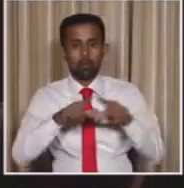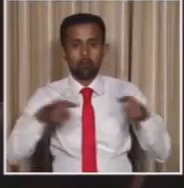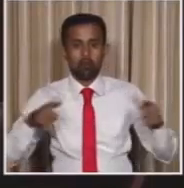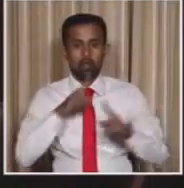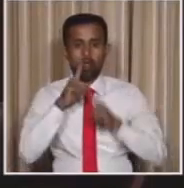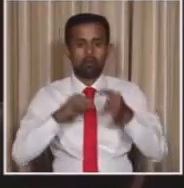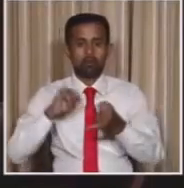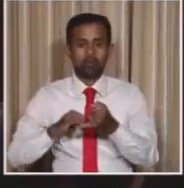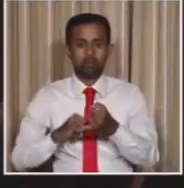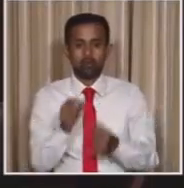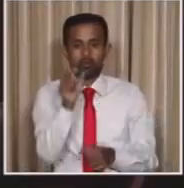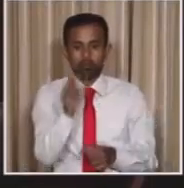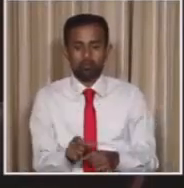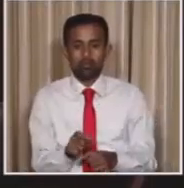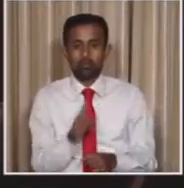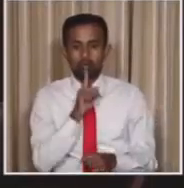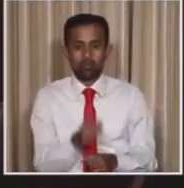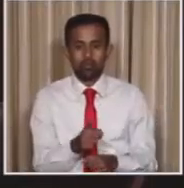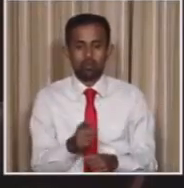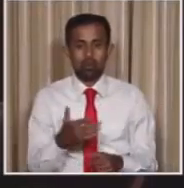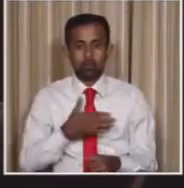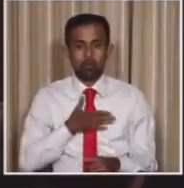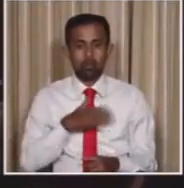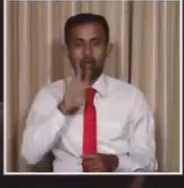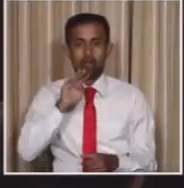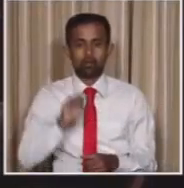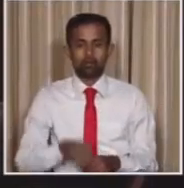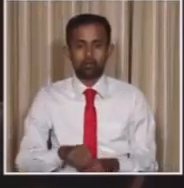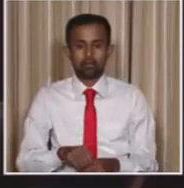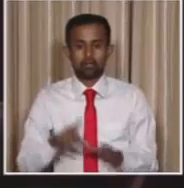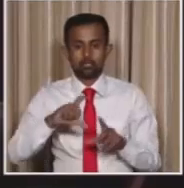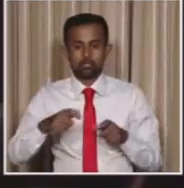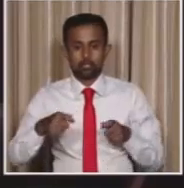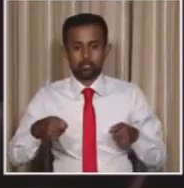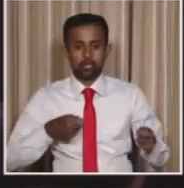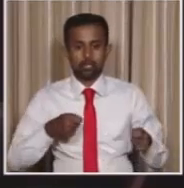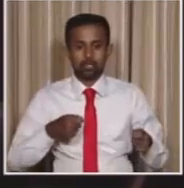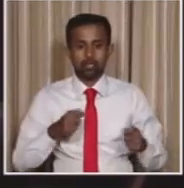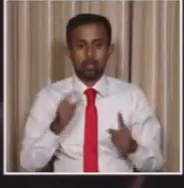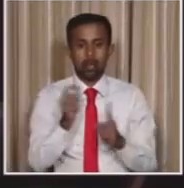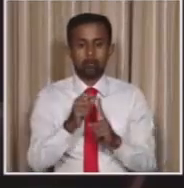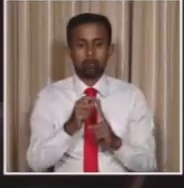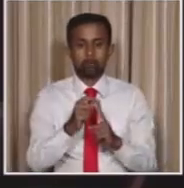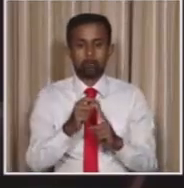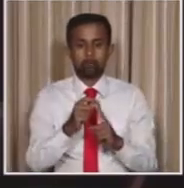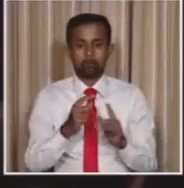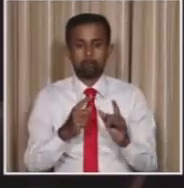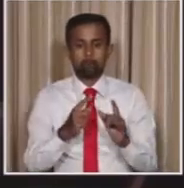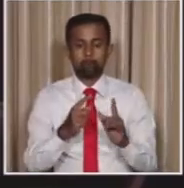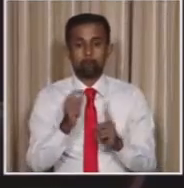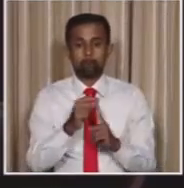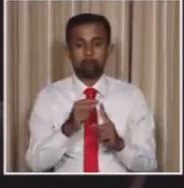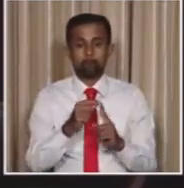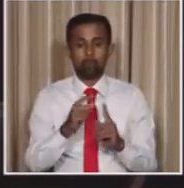ප්‍රමන්ත විද්‍යාරත්න කියලා ඌ කියන්නේ මගේ 40,000 චෙක් එක ලියනවලු පළවත්තේ